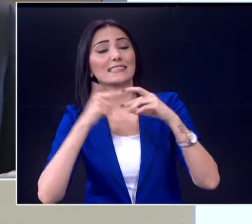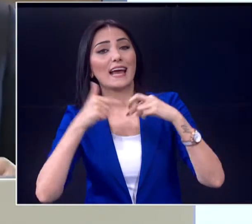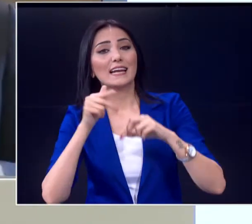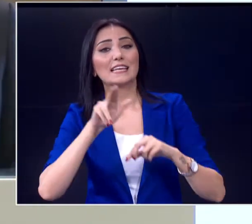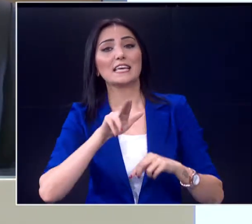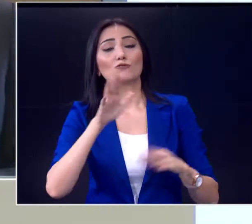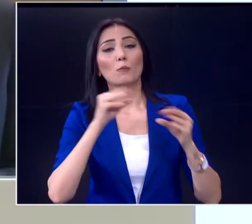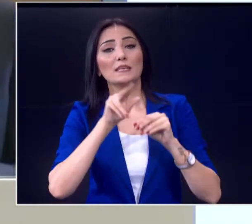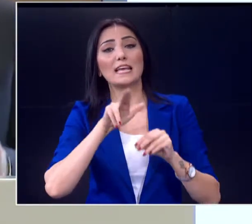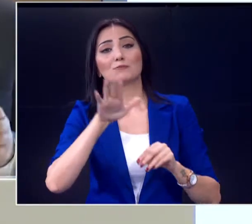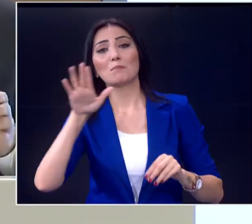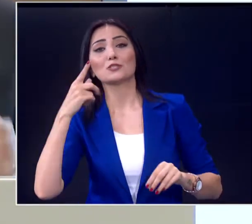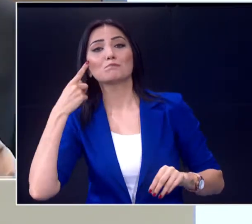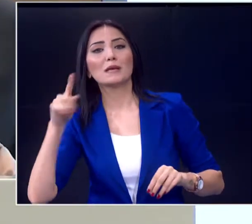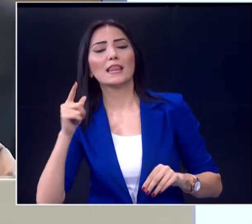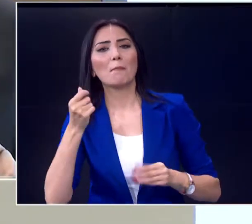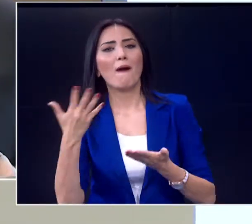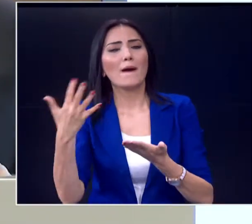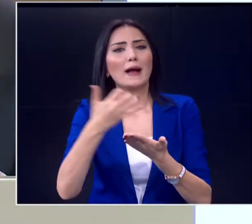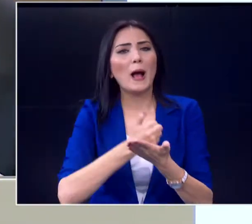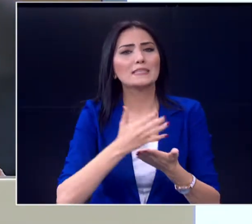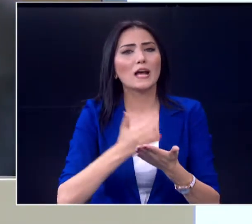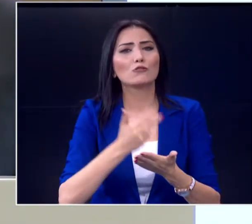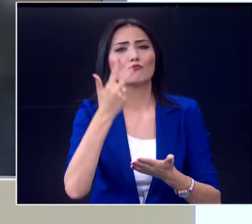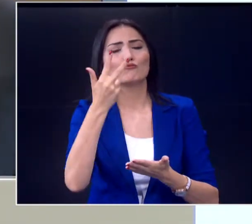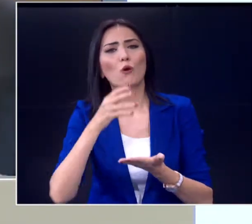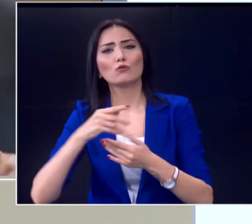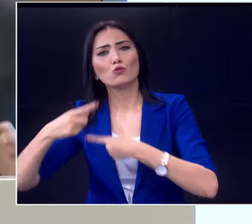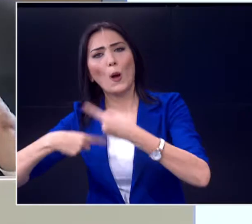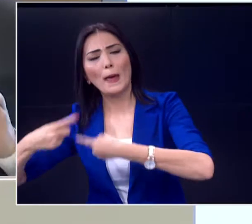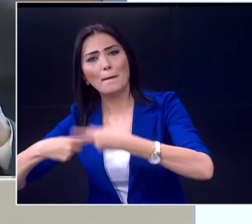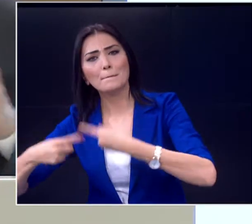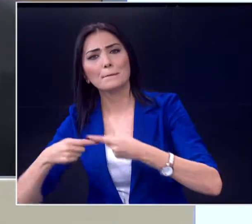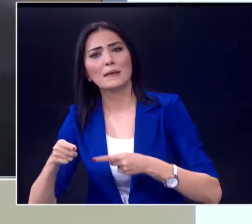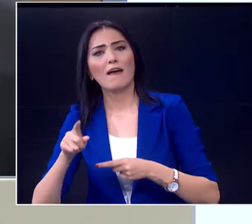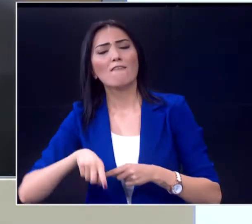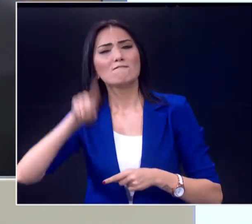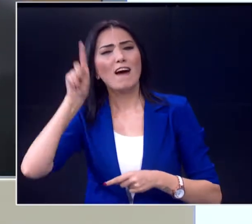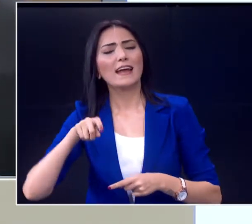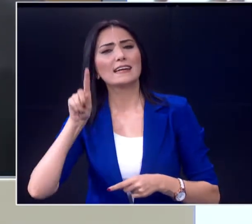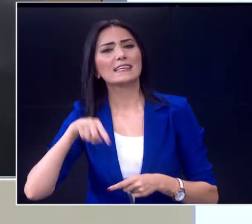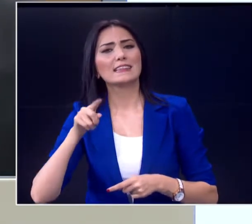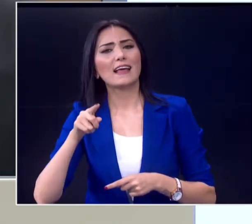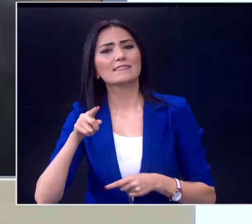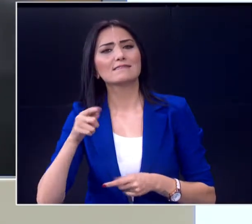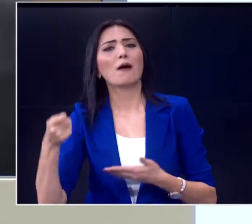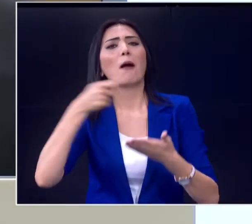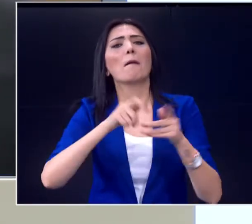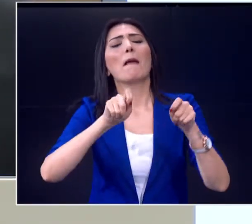75 bin liraya kadar kazançlarını 3 dönem vergiden muaf